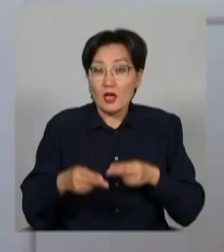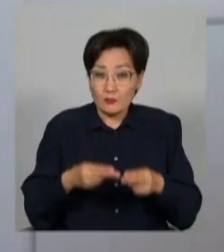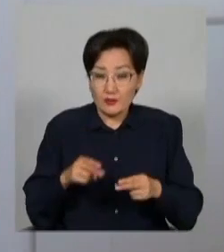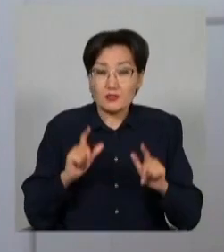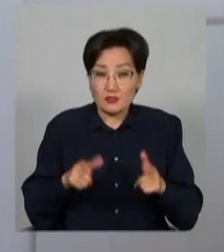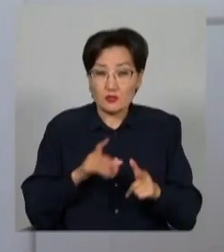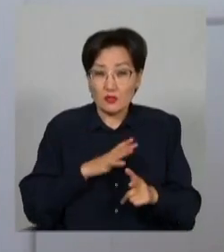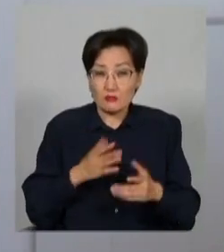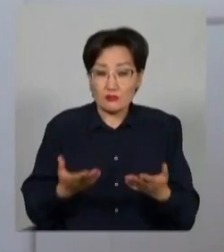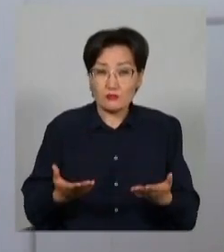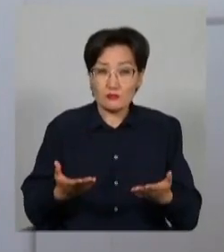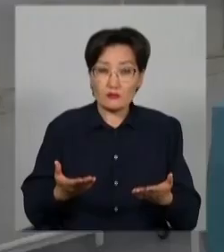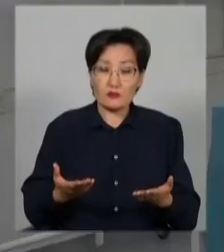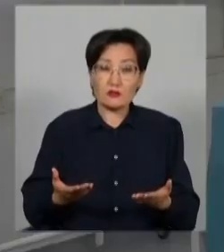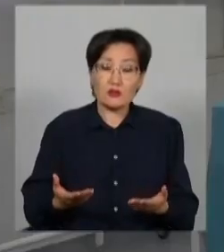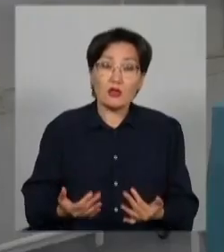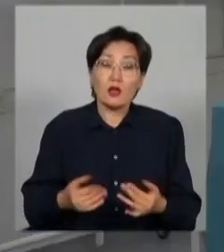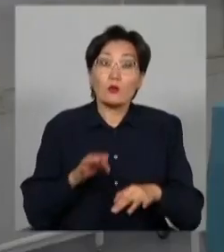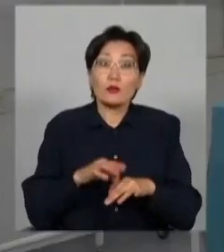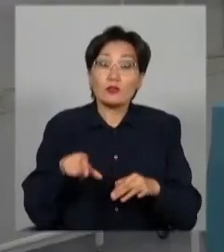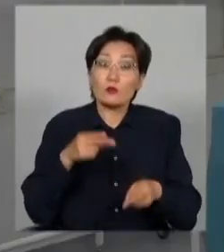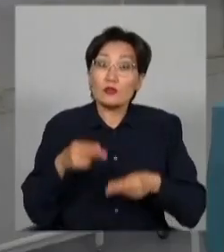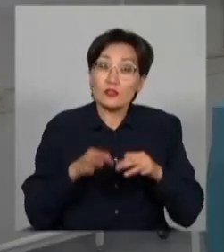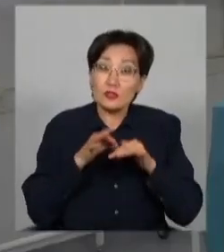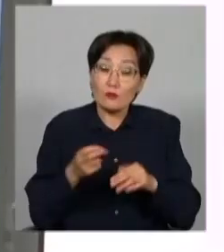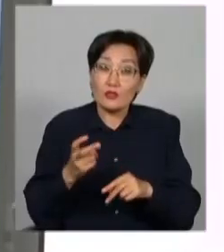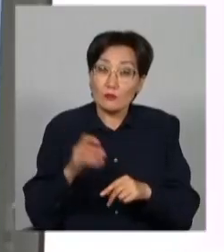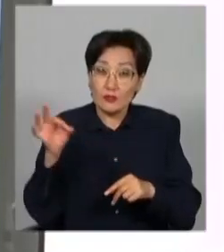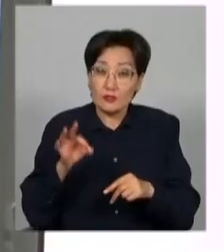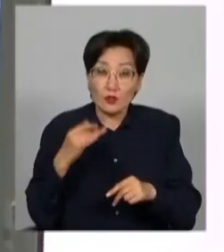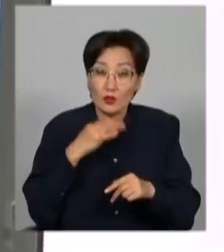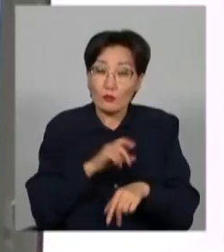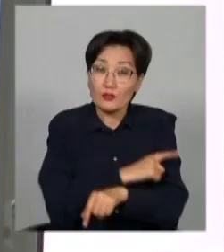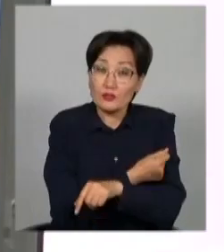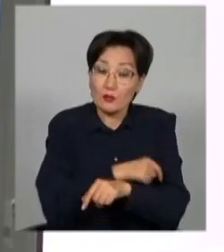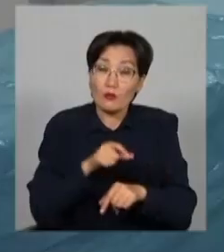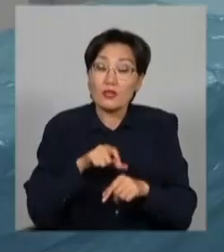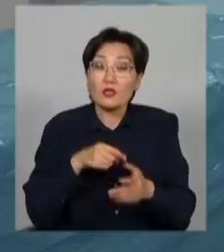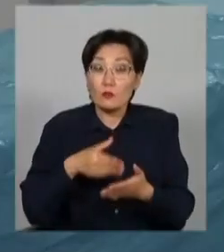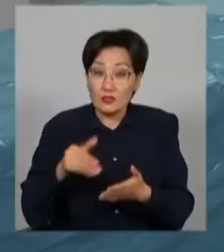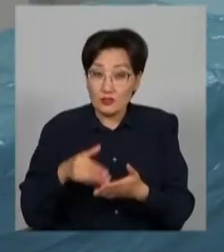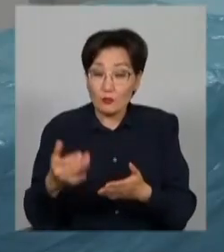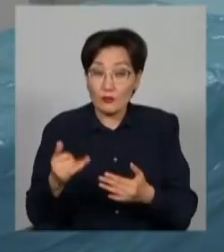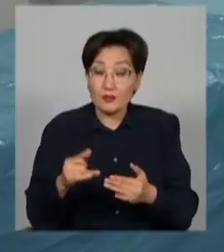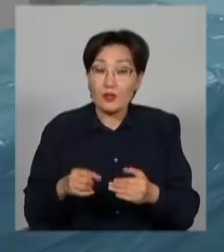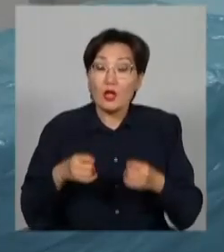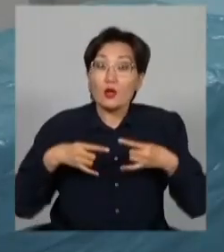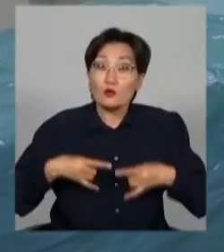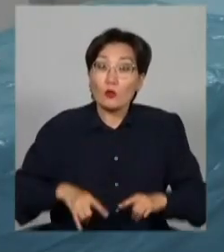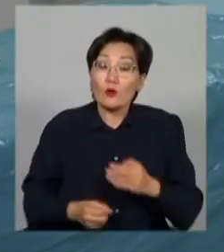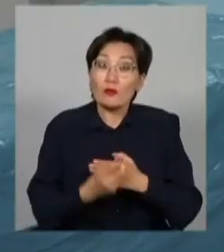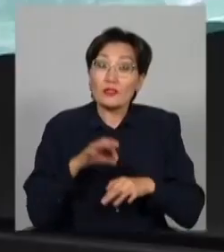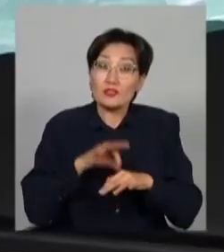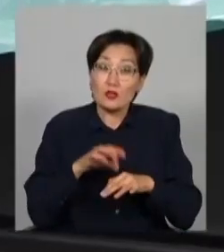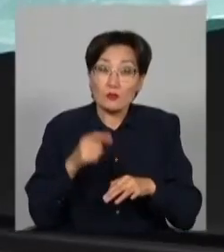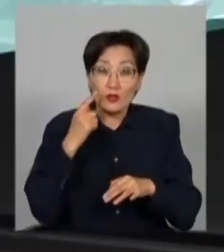болды, басқа варианттар болмады. Науқас ота жасатуға келген сәтте көп ауруханалар бас тартқан. Себебі оның туа біткен ауруы мен